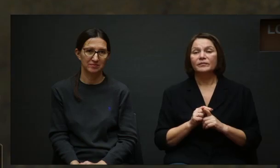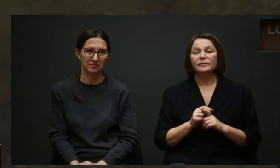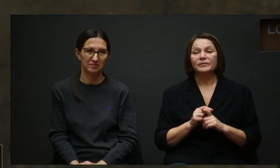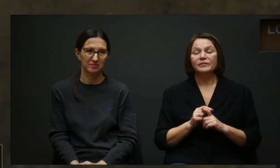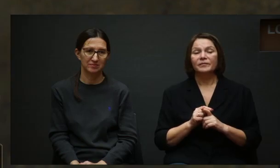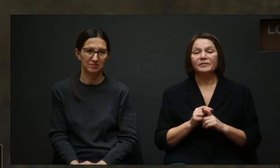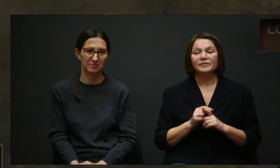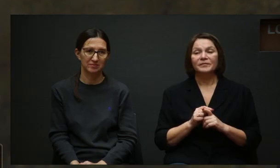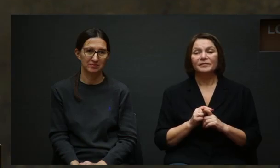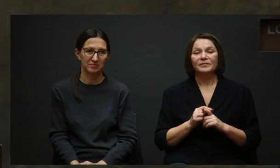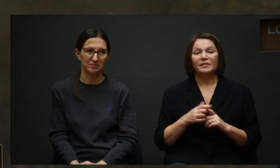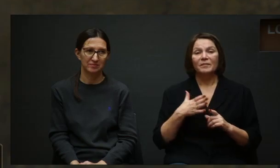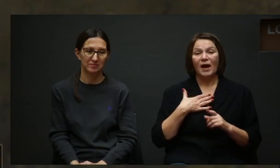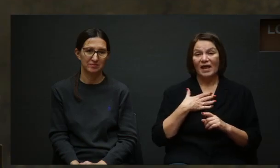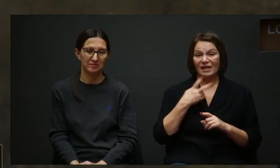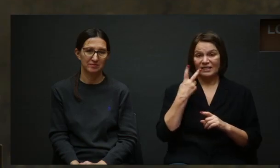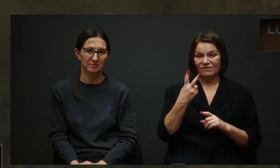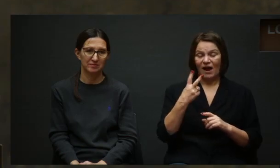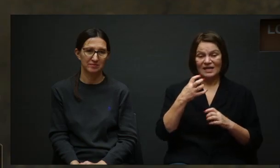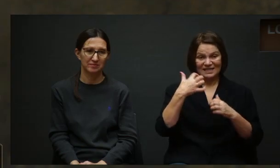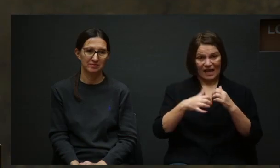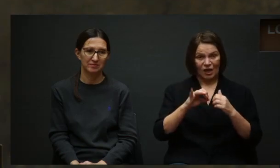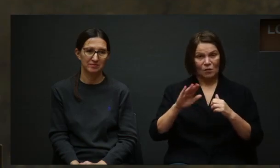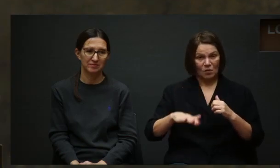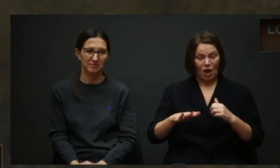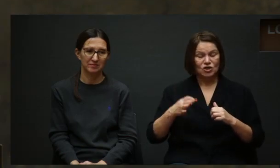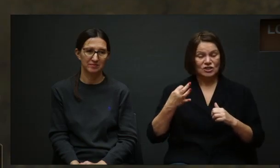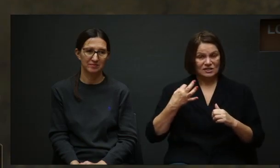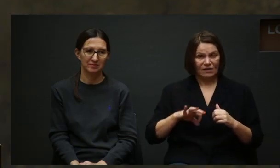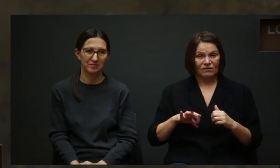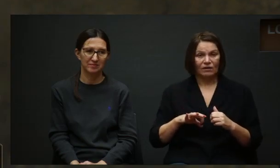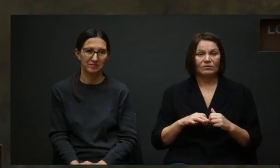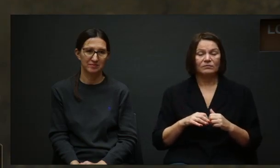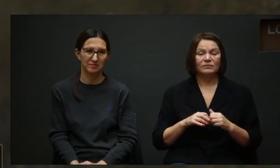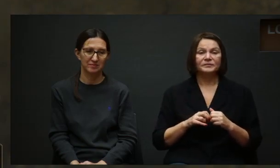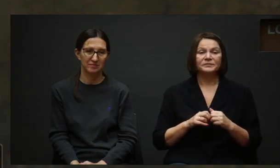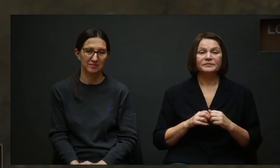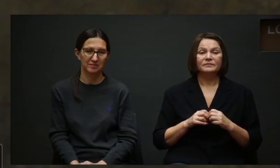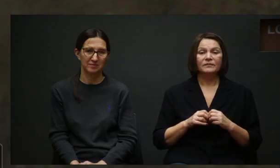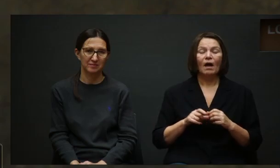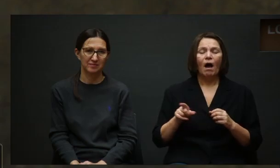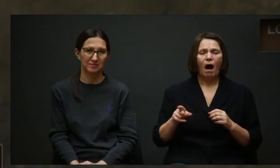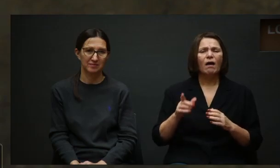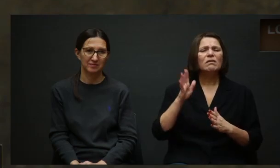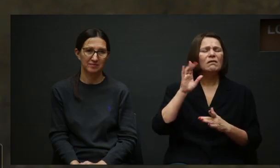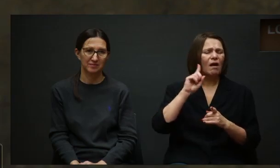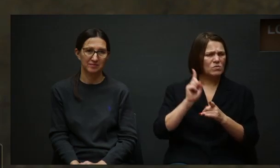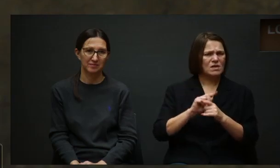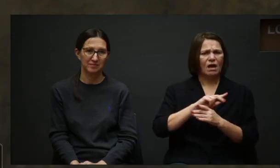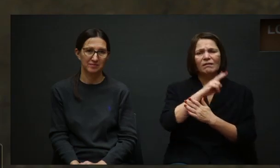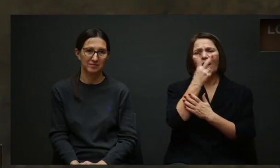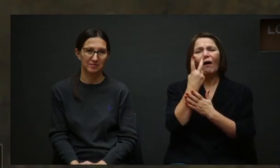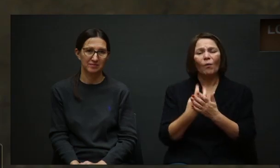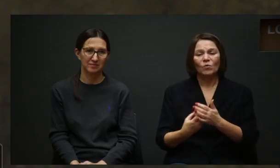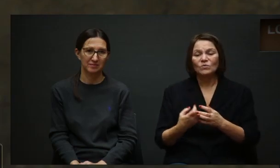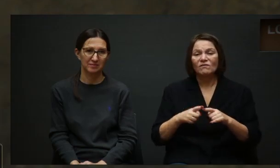вот мои два средние и младшие сыновья, они окунутся в эту атмосферу. Для них